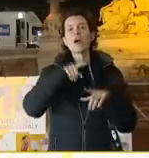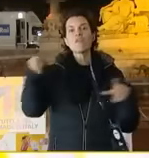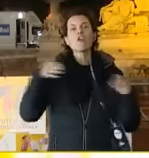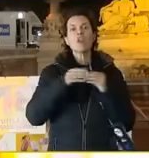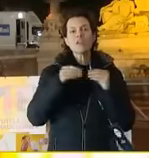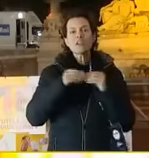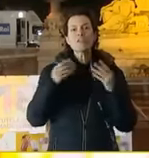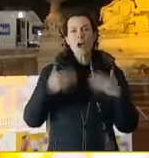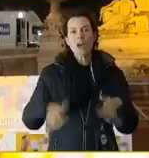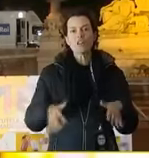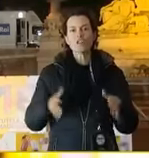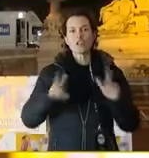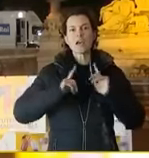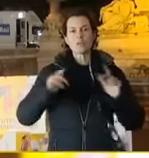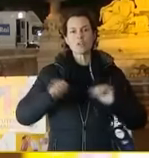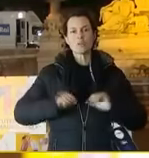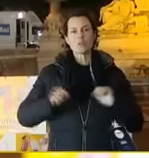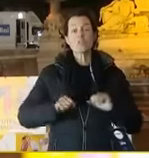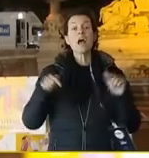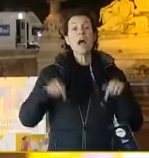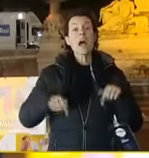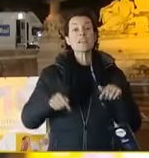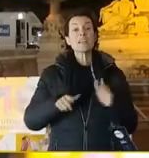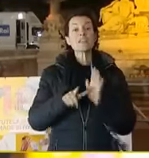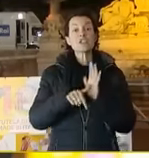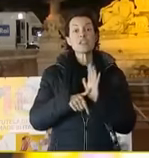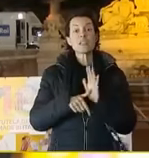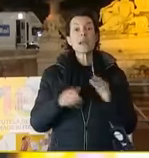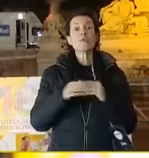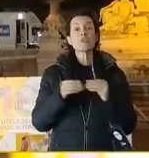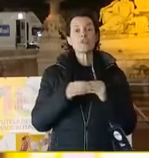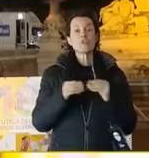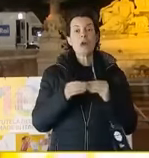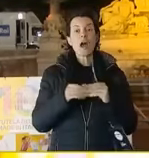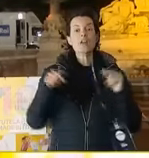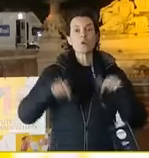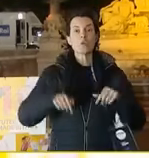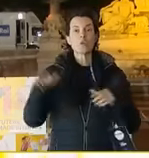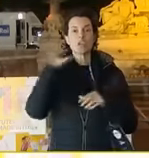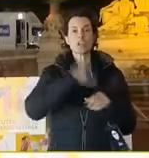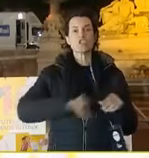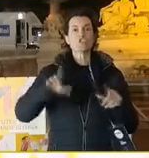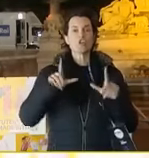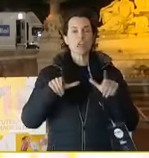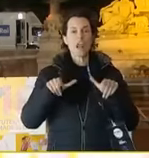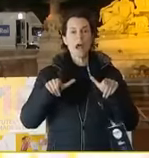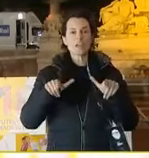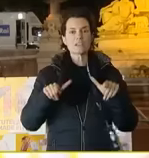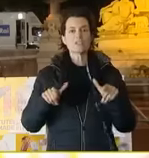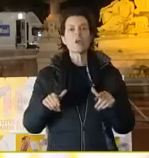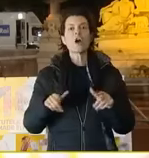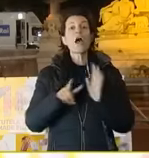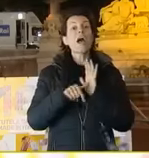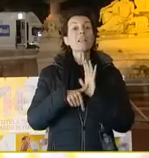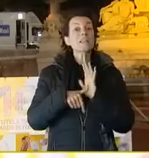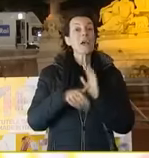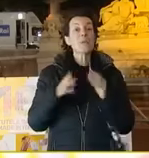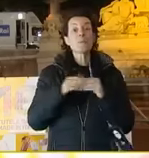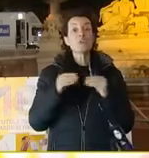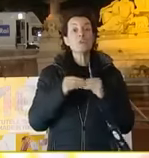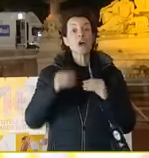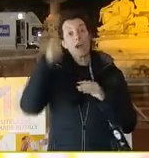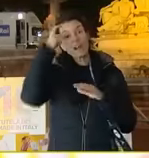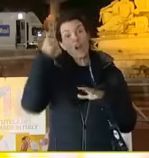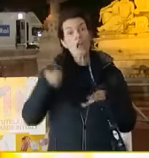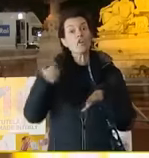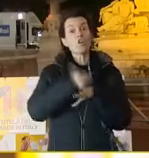Adesso è il tempo di farlo alla Regione Lazio, è il tempo di farlo al